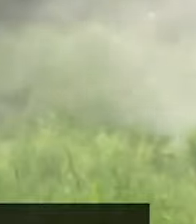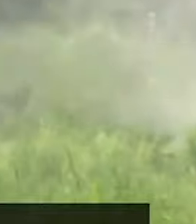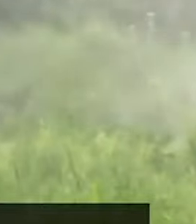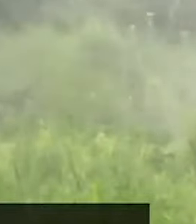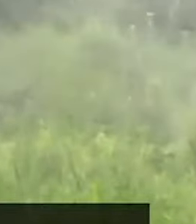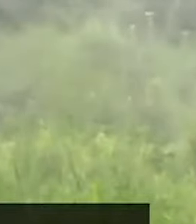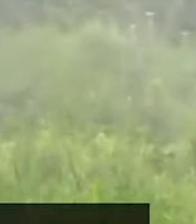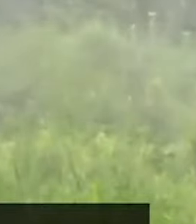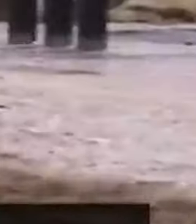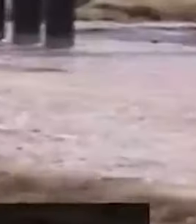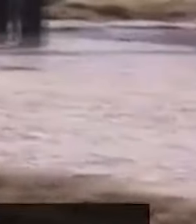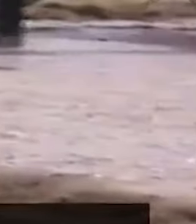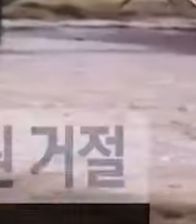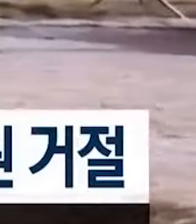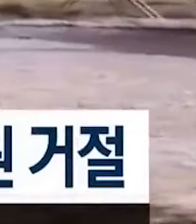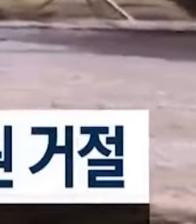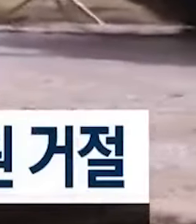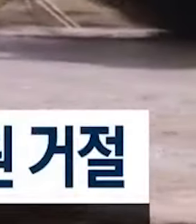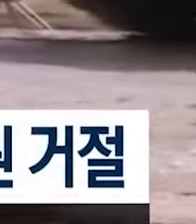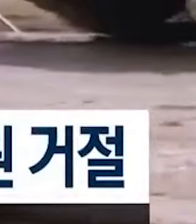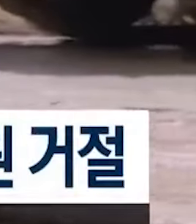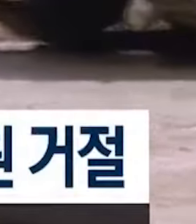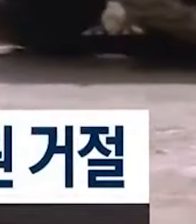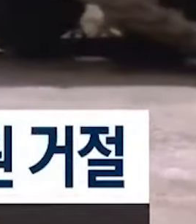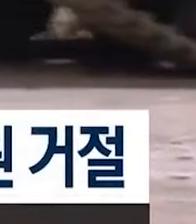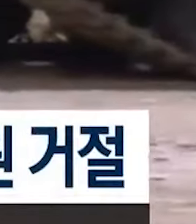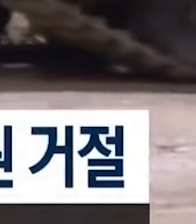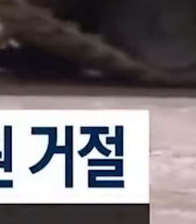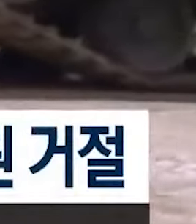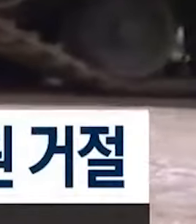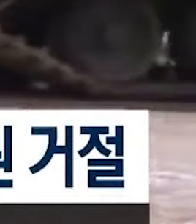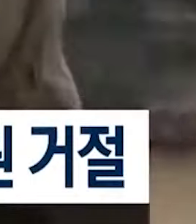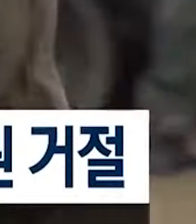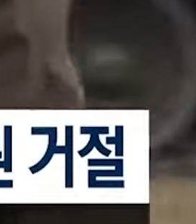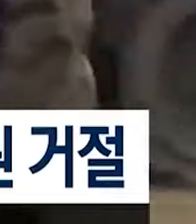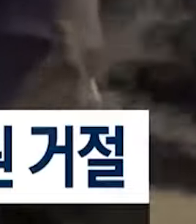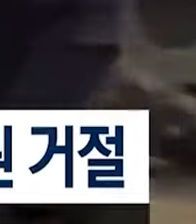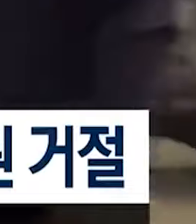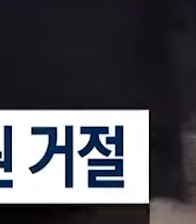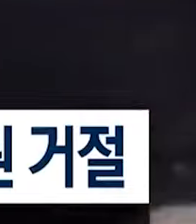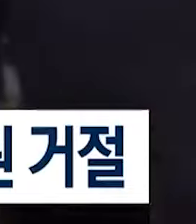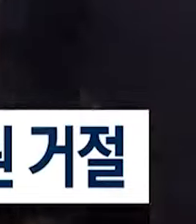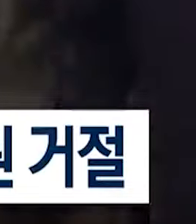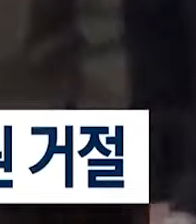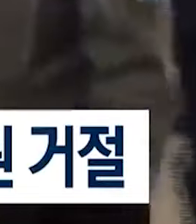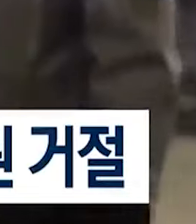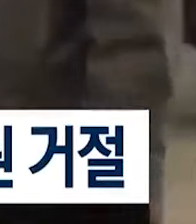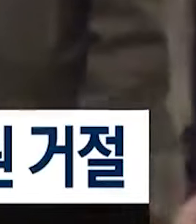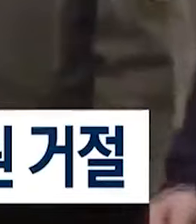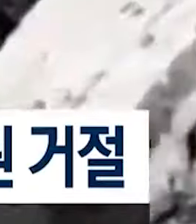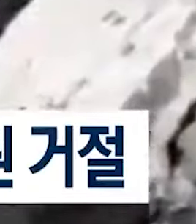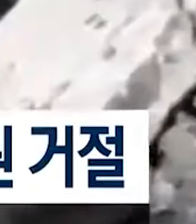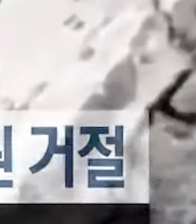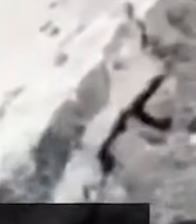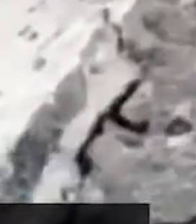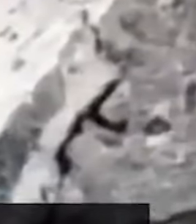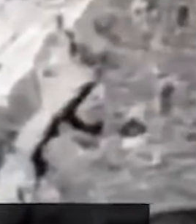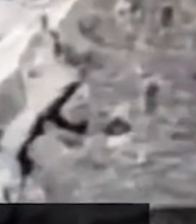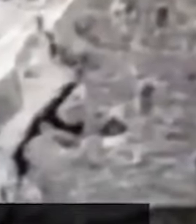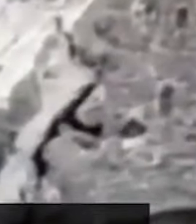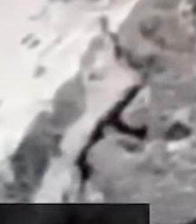원하고 있습니다. 하지만 정부는 비살상 무기만 제공했고 폴란드도 우회 지원을 거부했습니다.